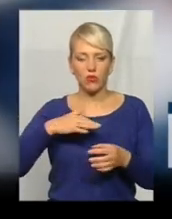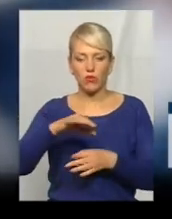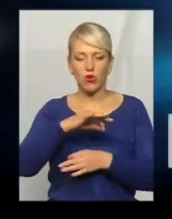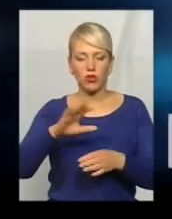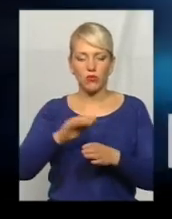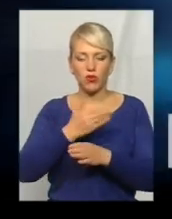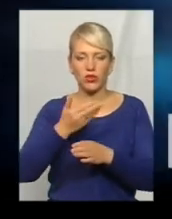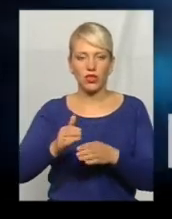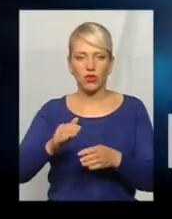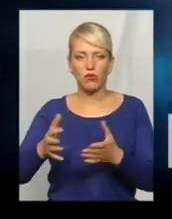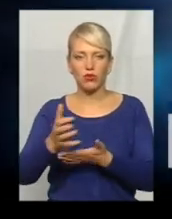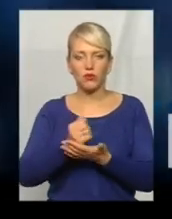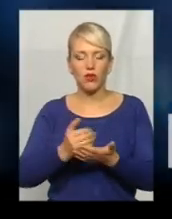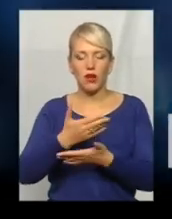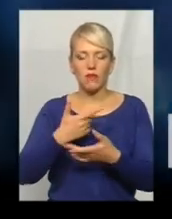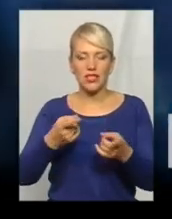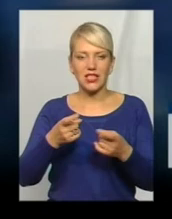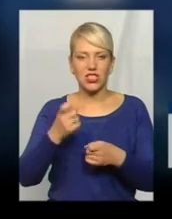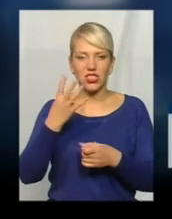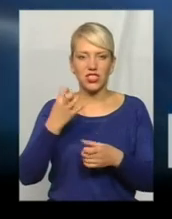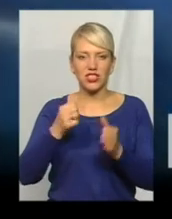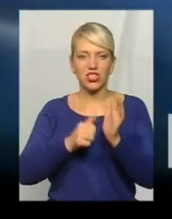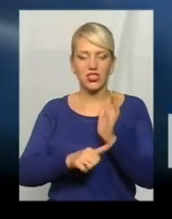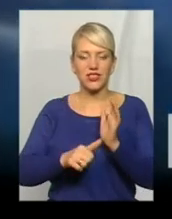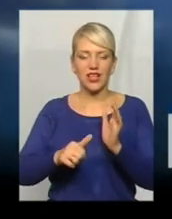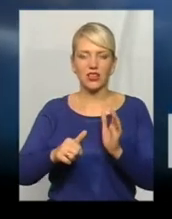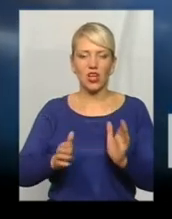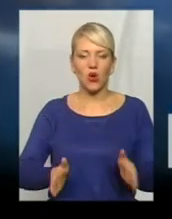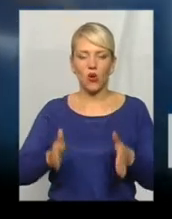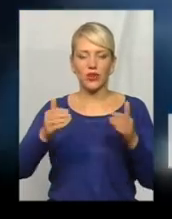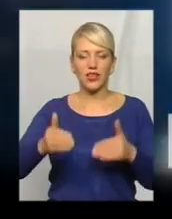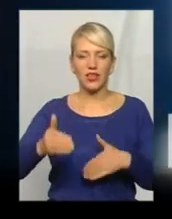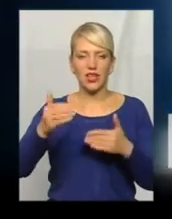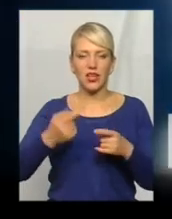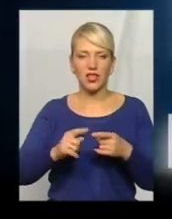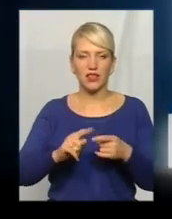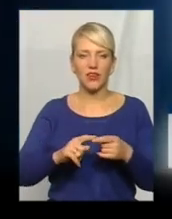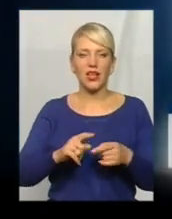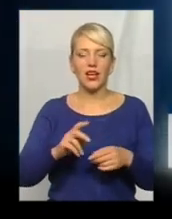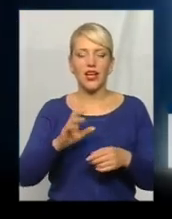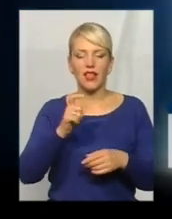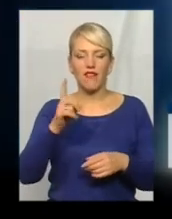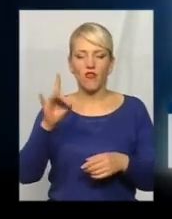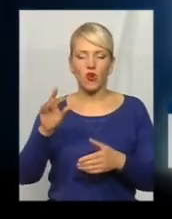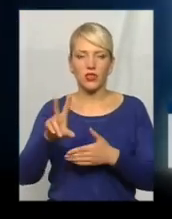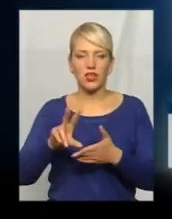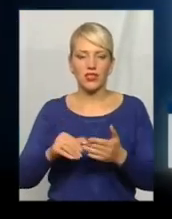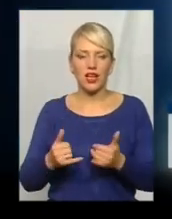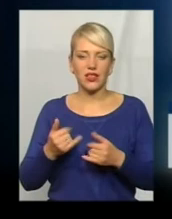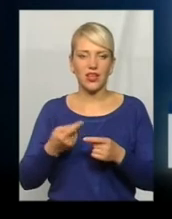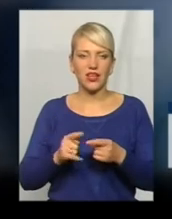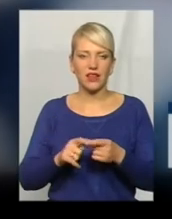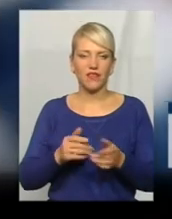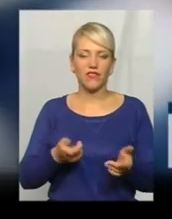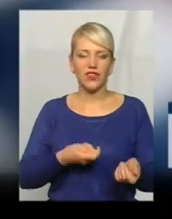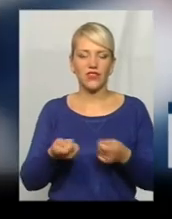задіяли 470 контейнерів єврозразка об'ємом 1,1 метрів кубічного. І для їх вивезення на